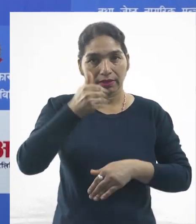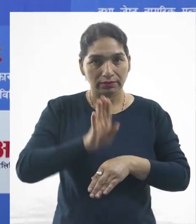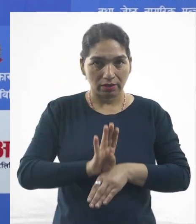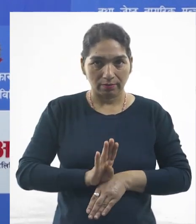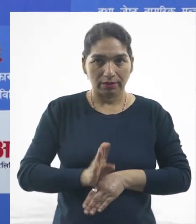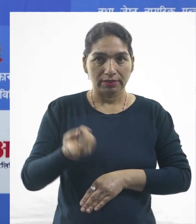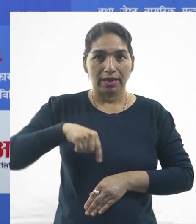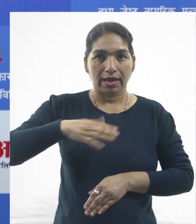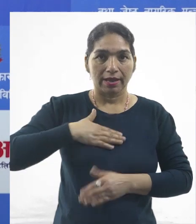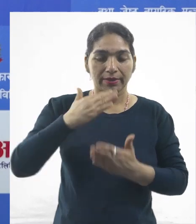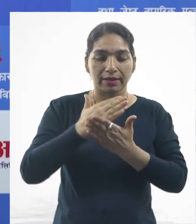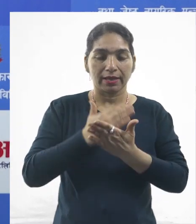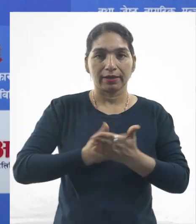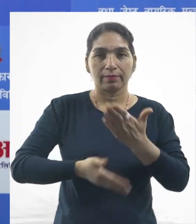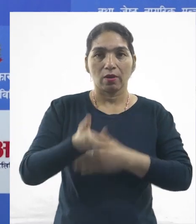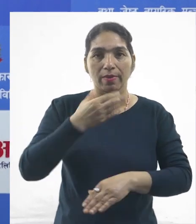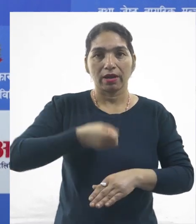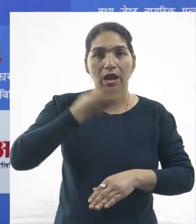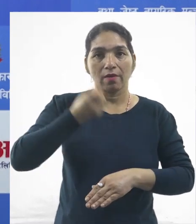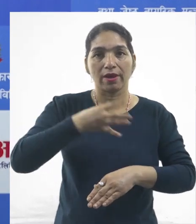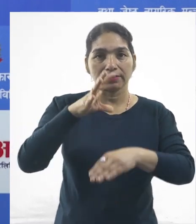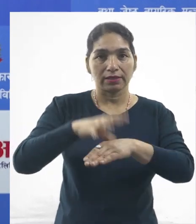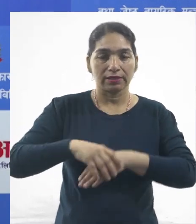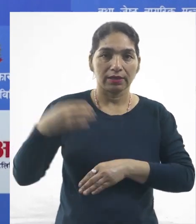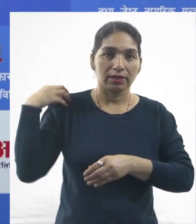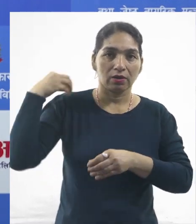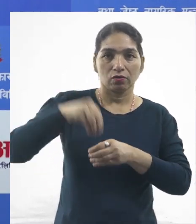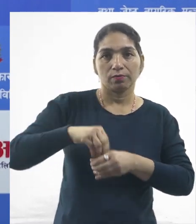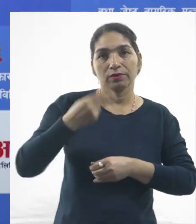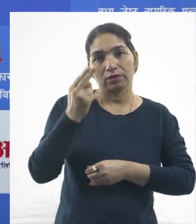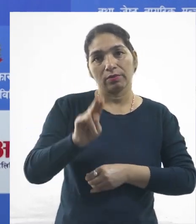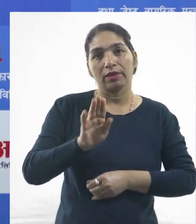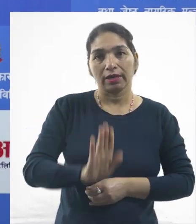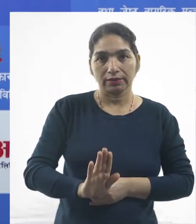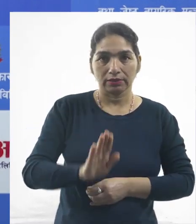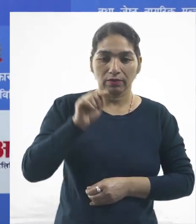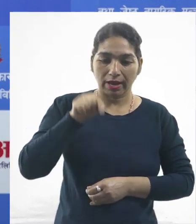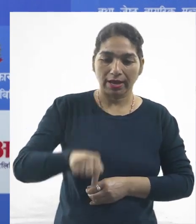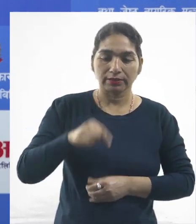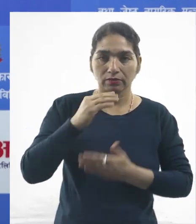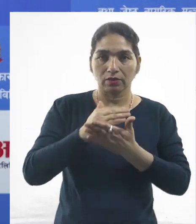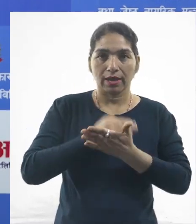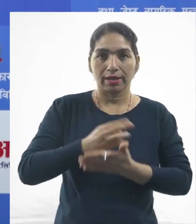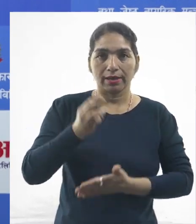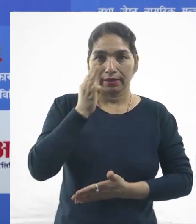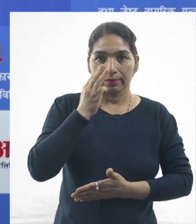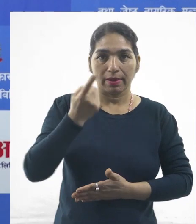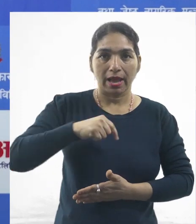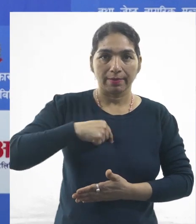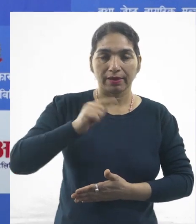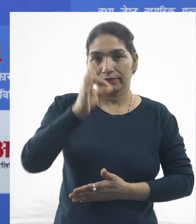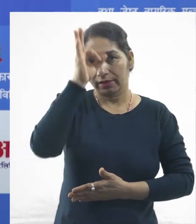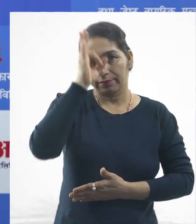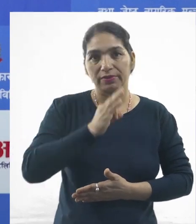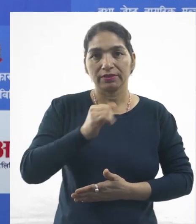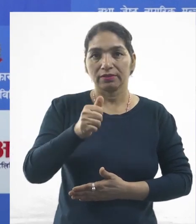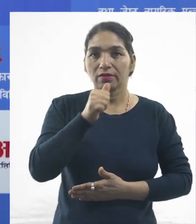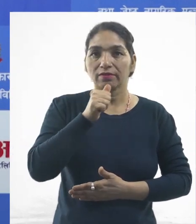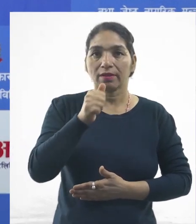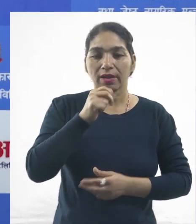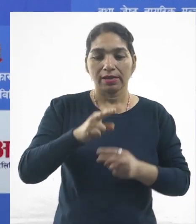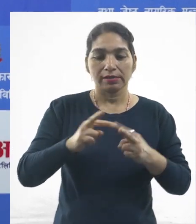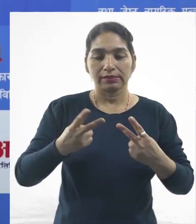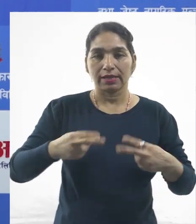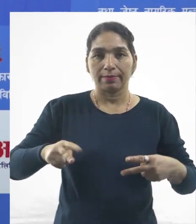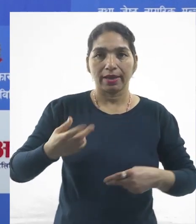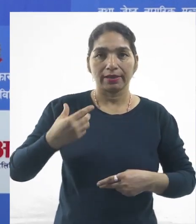6 बजे हामी कार्यक्रम अपाङ्गता आवाज लिएर उपस्थित भइरहेका छौँ आजको कार्यक्रममा हामीले एउटा विशेष अन्तर्वार्तात्मक सामग्री